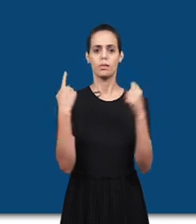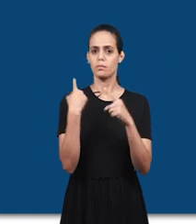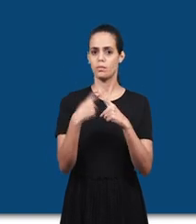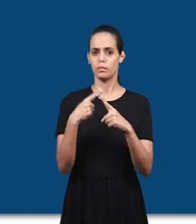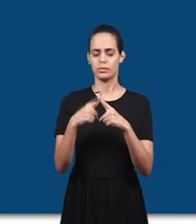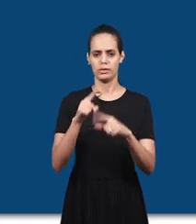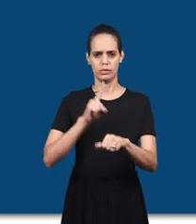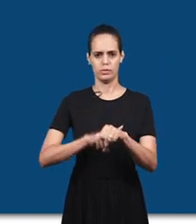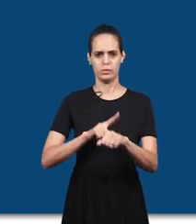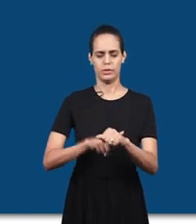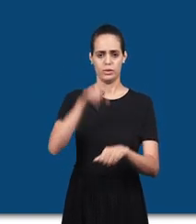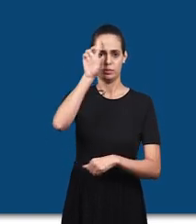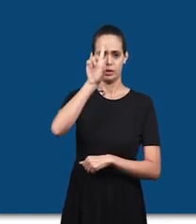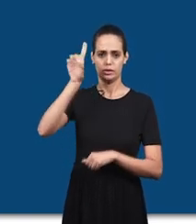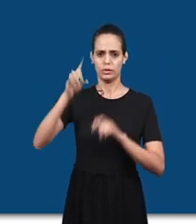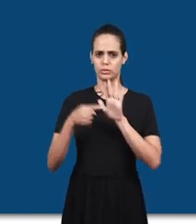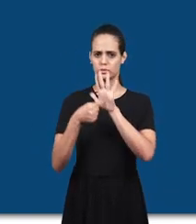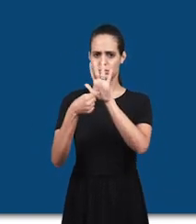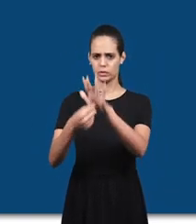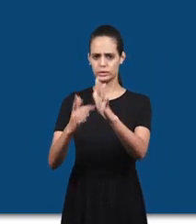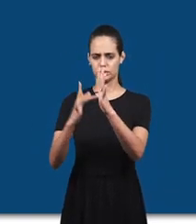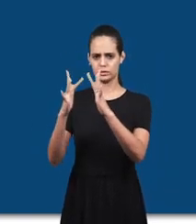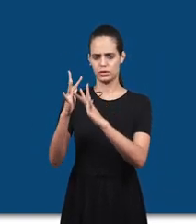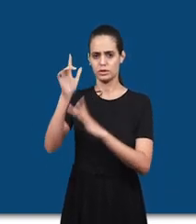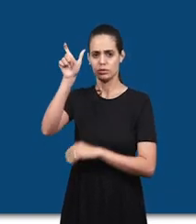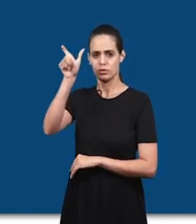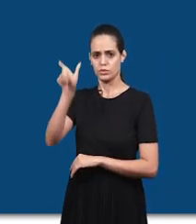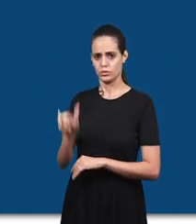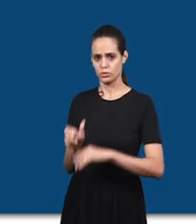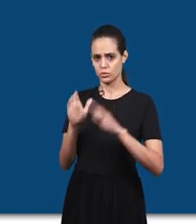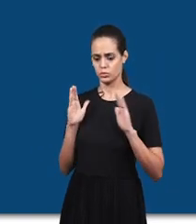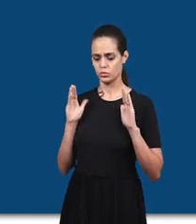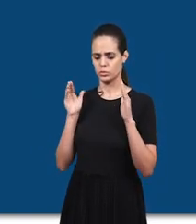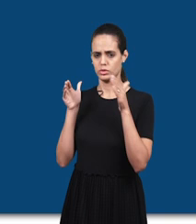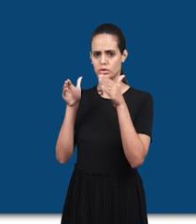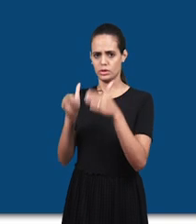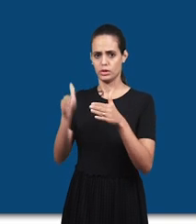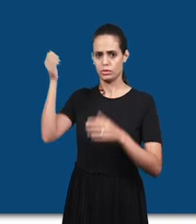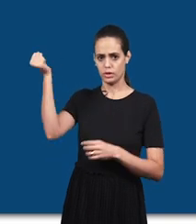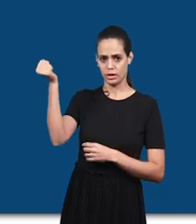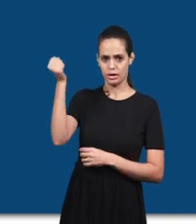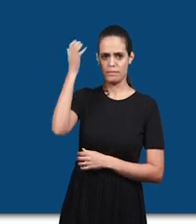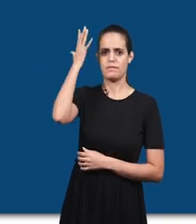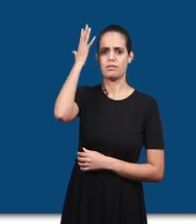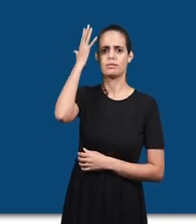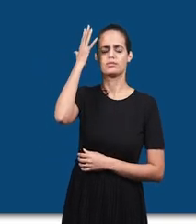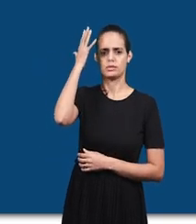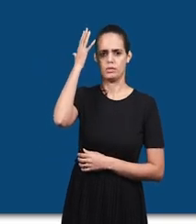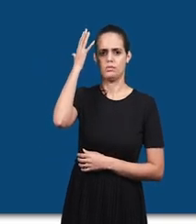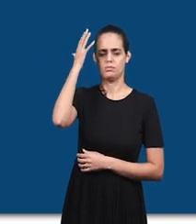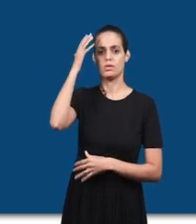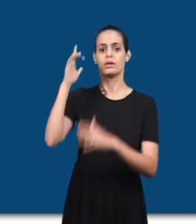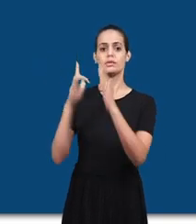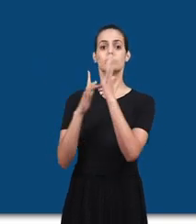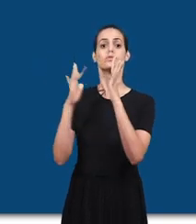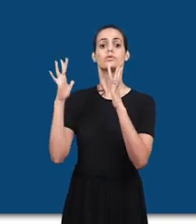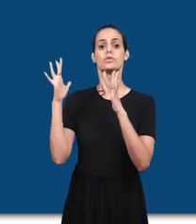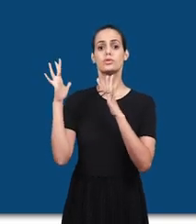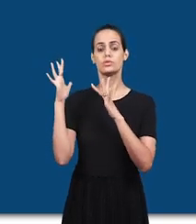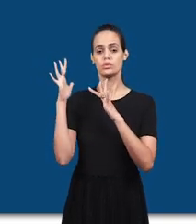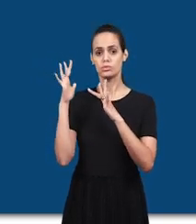est autour de soi. Parce que quand Dieu, il révèle Jésus, le centre